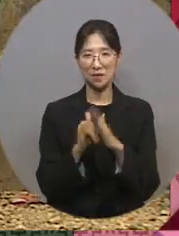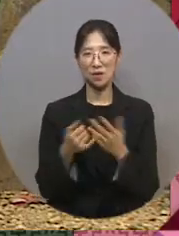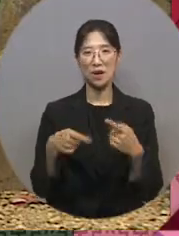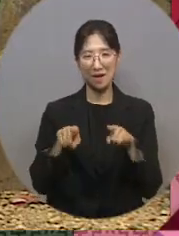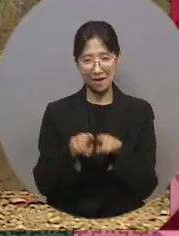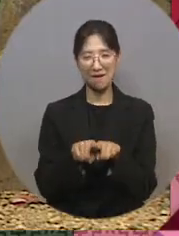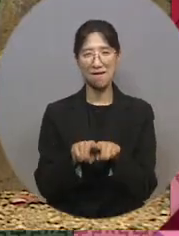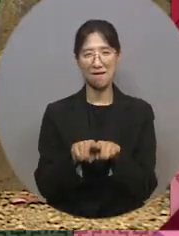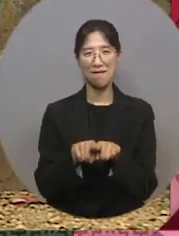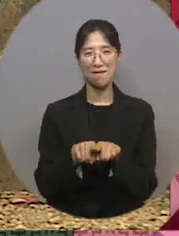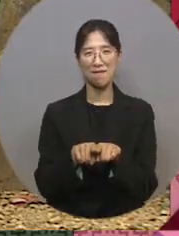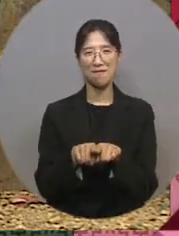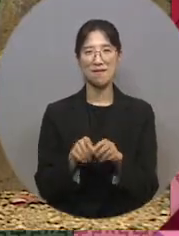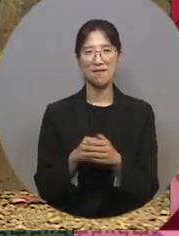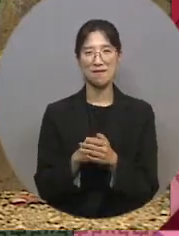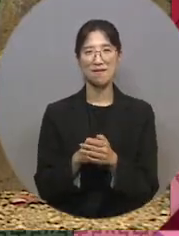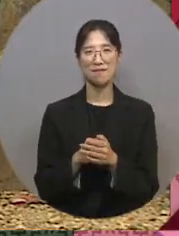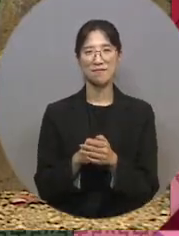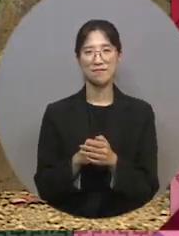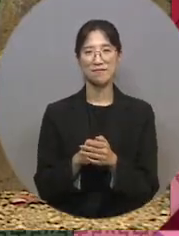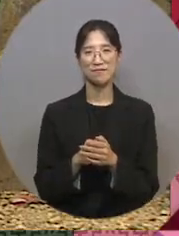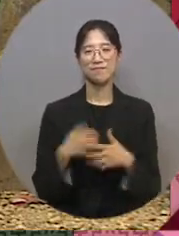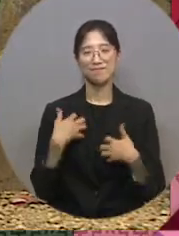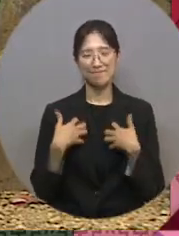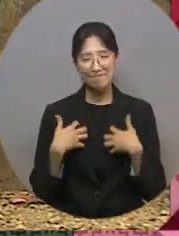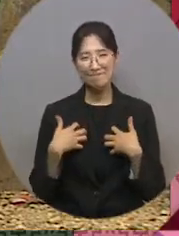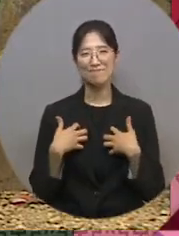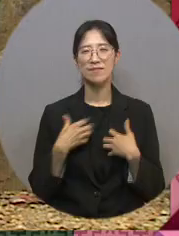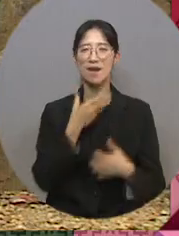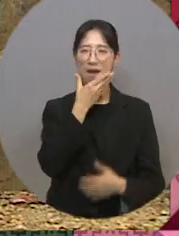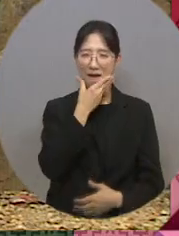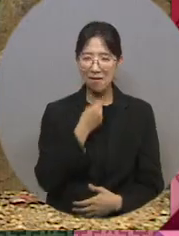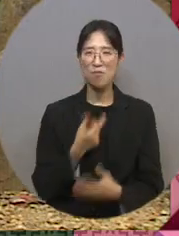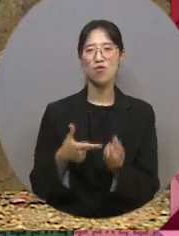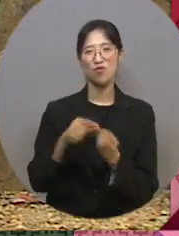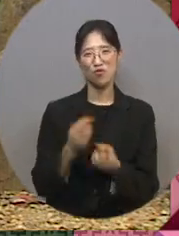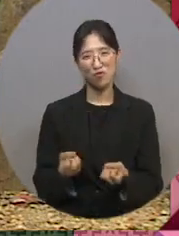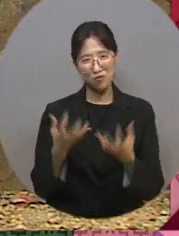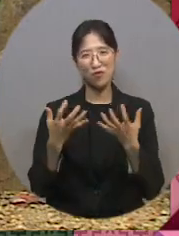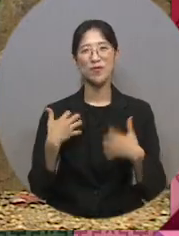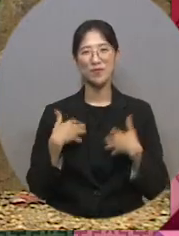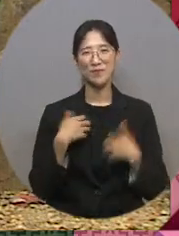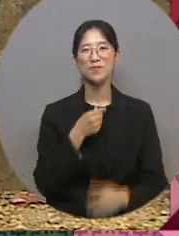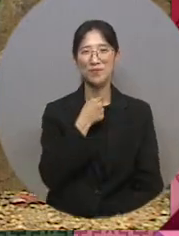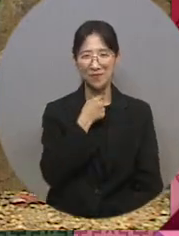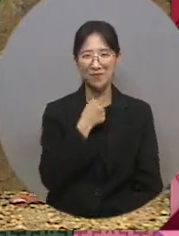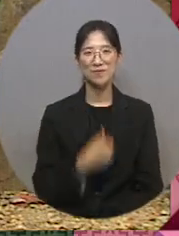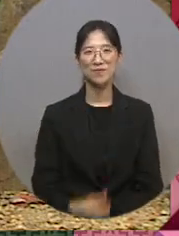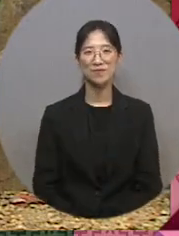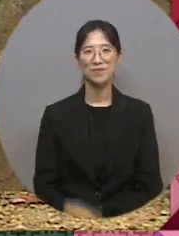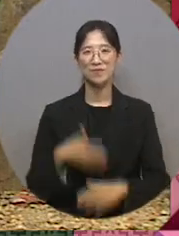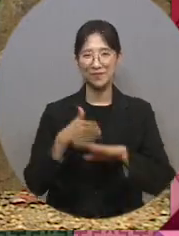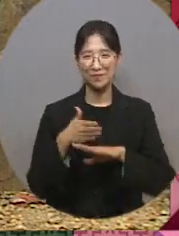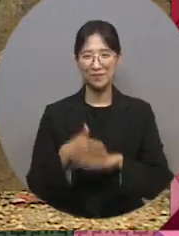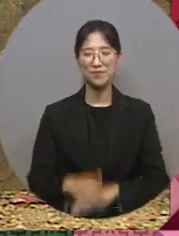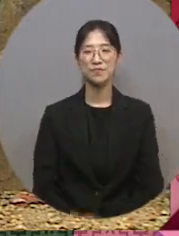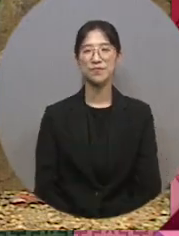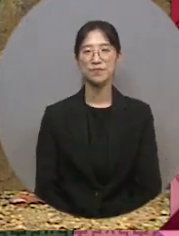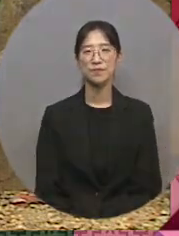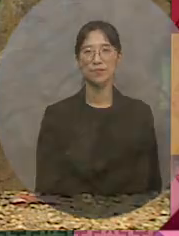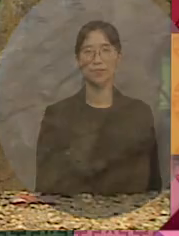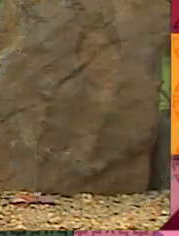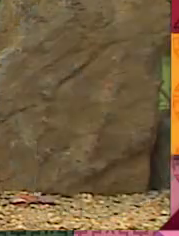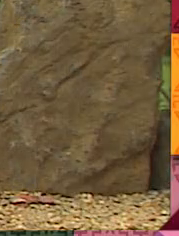다시 한번 말씀드리겠는데 가족들과 함께 즐거운 행복한 추석 명절 되시길 바라겠습니다. 고맙습니다.